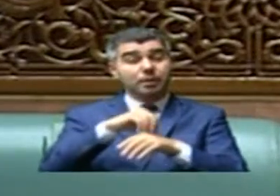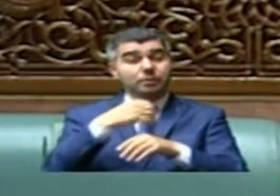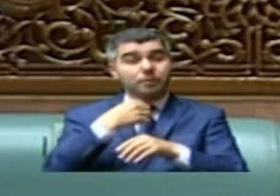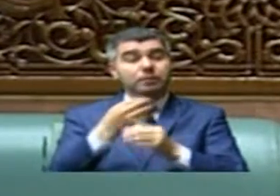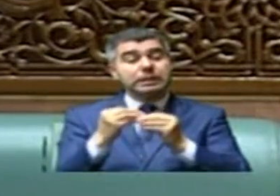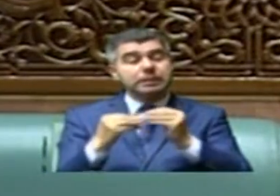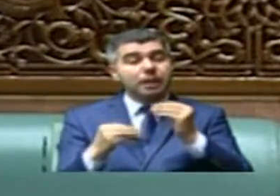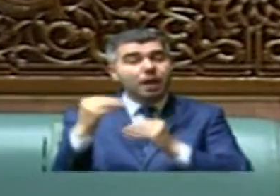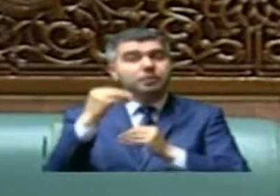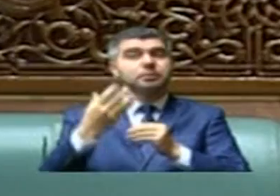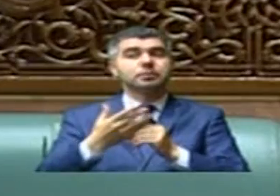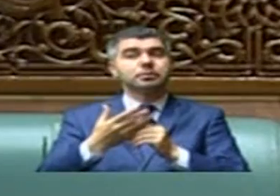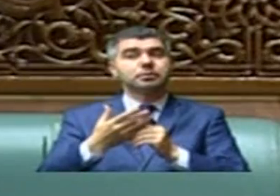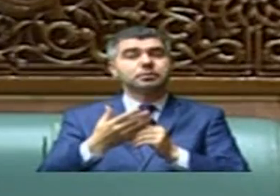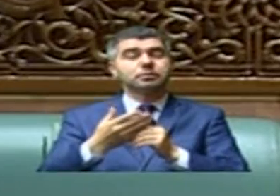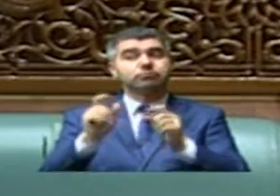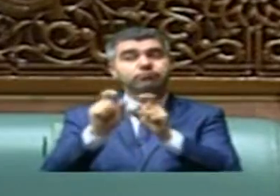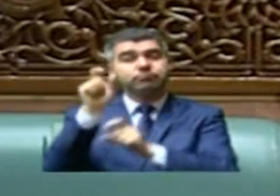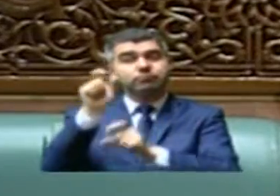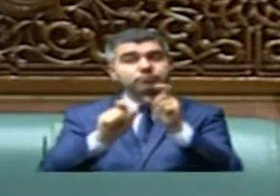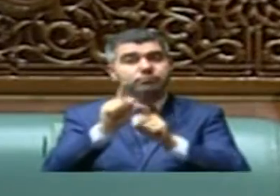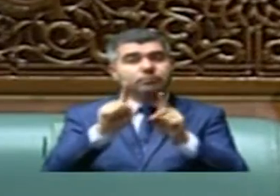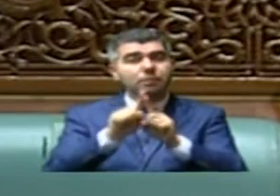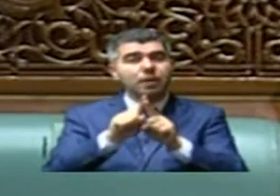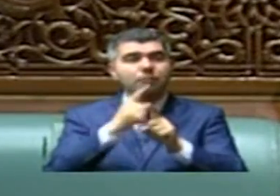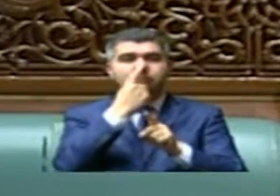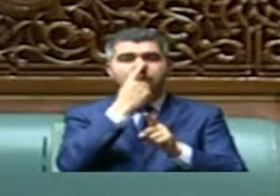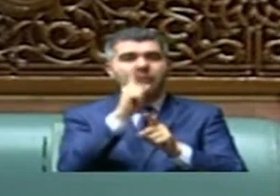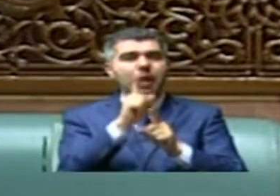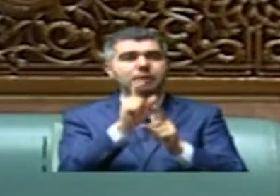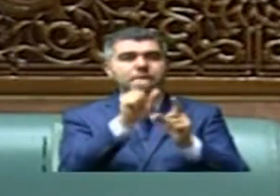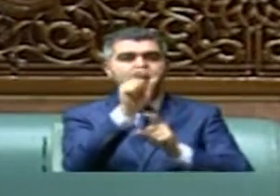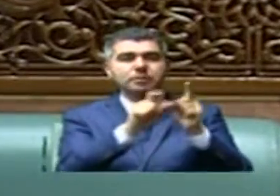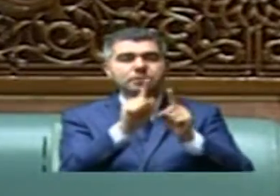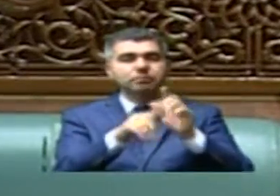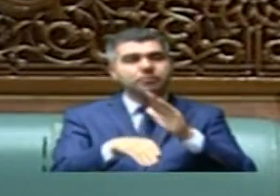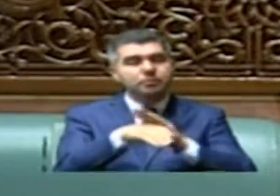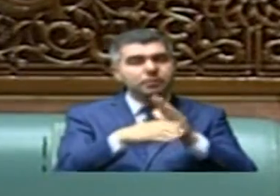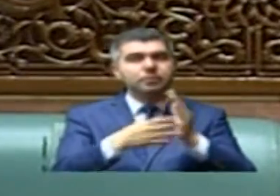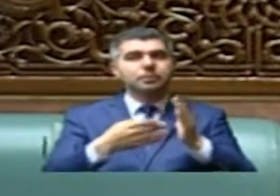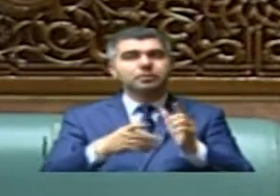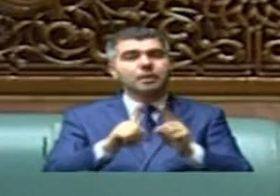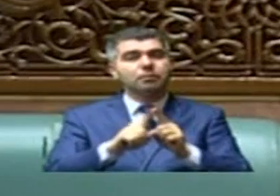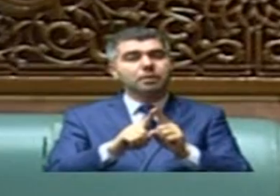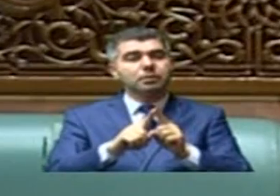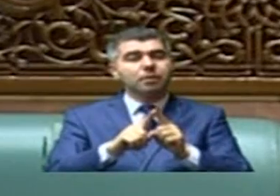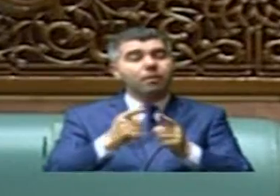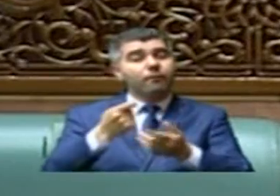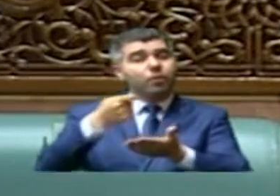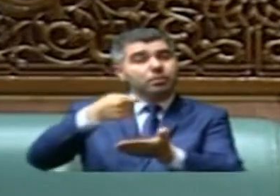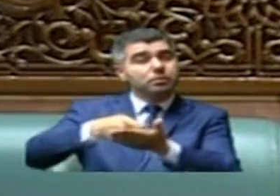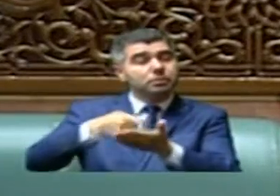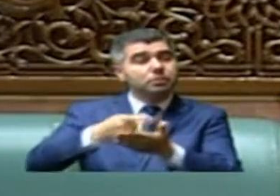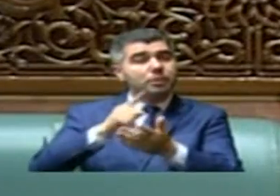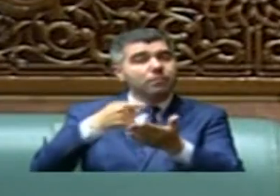اضافيه، لان بعض المرات هذوك الدواوير دوك الساكن ما كيبغوش يترحلوا، لذلك حنا كنقترحوا باش ديروا تحفيزات اضافيه لتشجيع